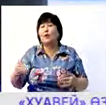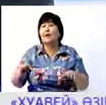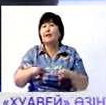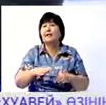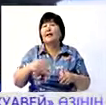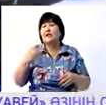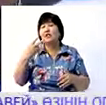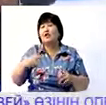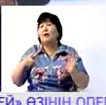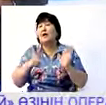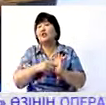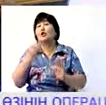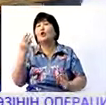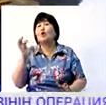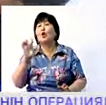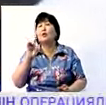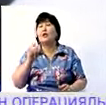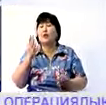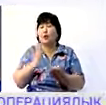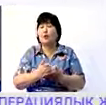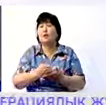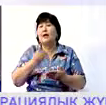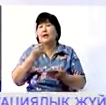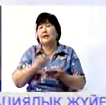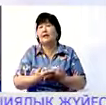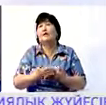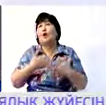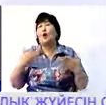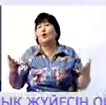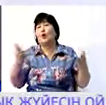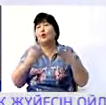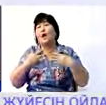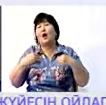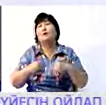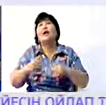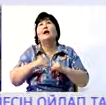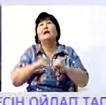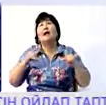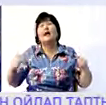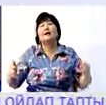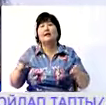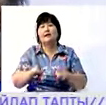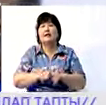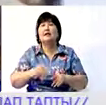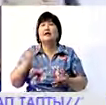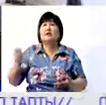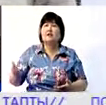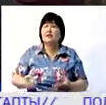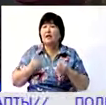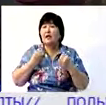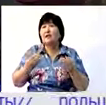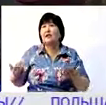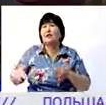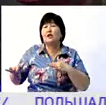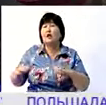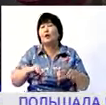немере, 27 шөбере көріп отырған тамыр тереңге жайған үлкен әулет. Арысы тасып, несібесі артқан, түтіні түзу шығып, тірлігі